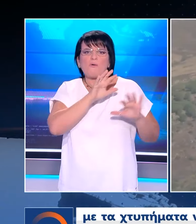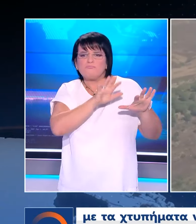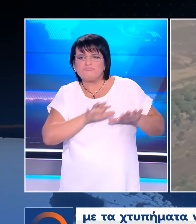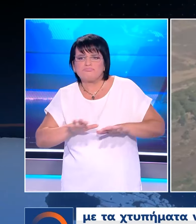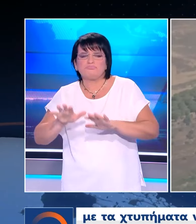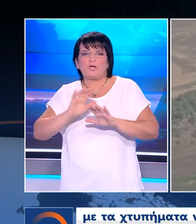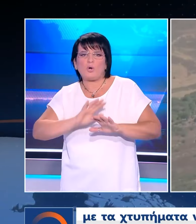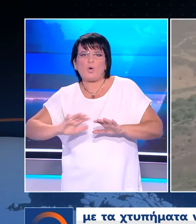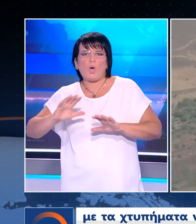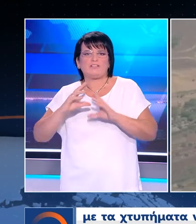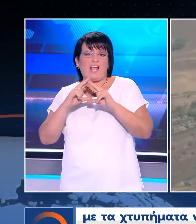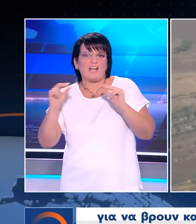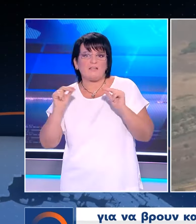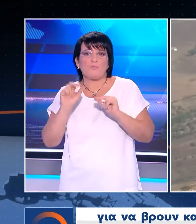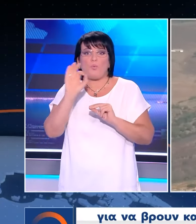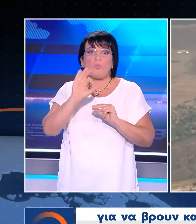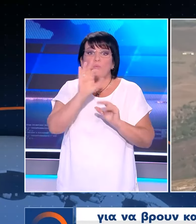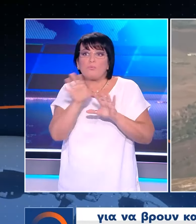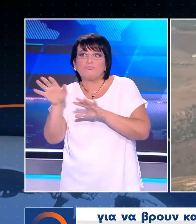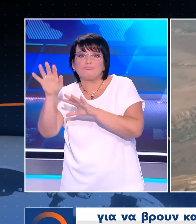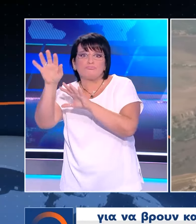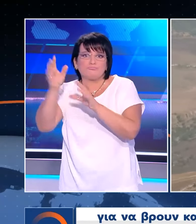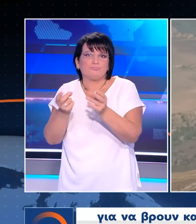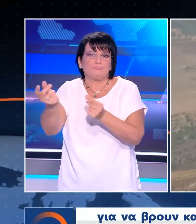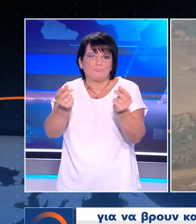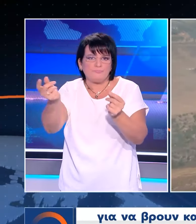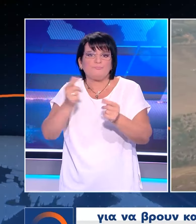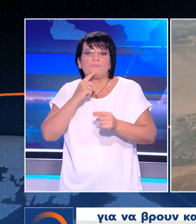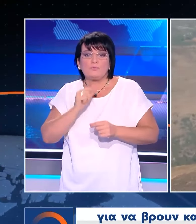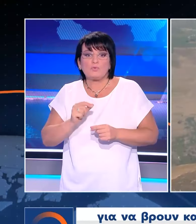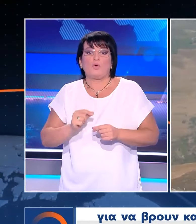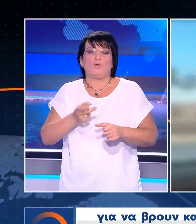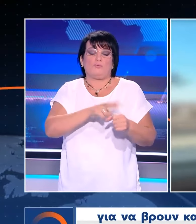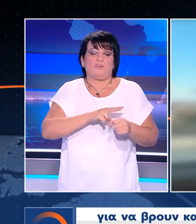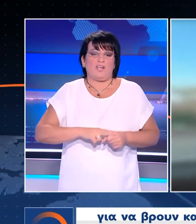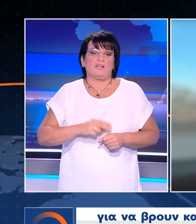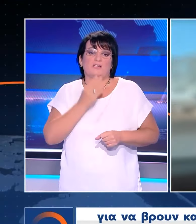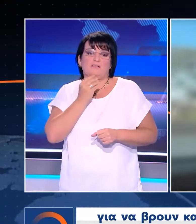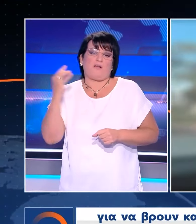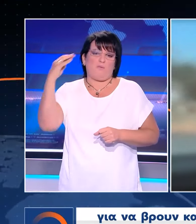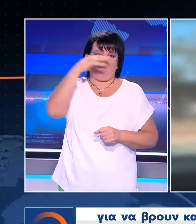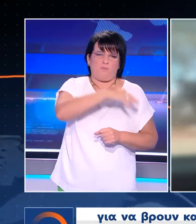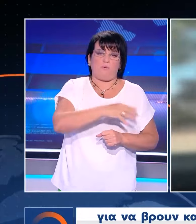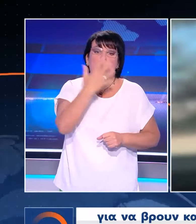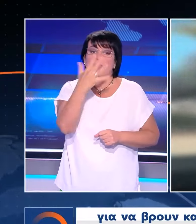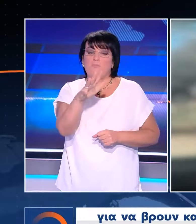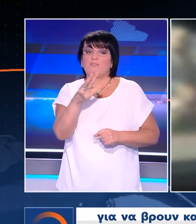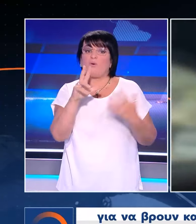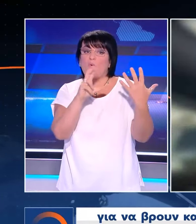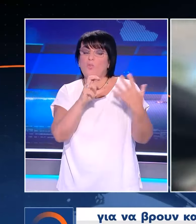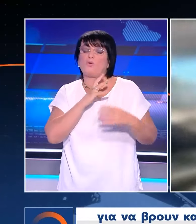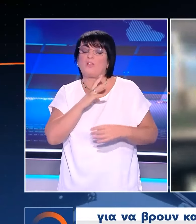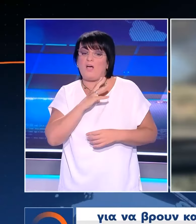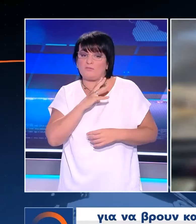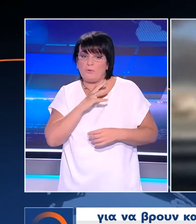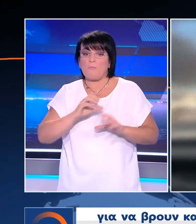να φύγουν από το νότιο λίβανο για να βρουν καταφύγιο οι νεκροί από τις ισραηλινές επ θέσεις ξεπερνούν τους 580 και